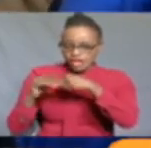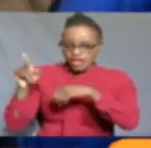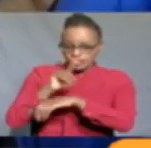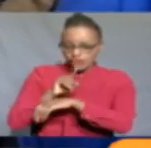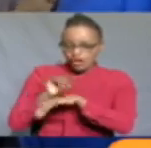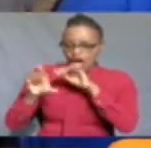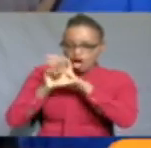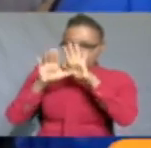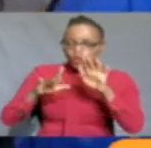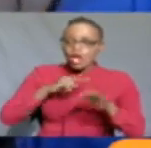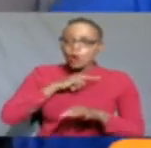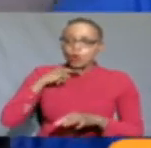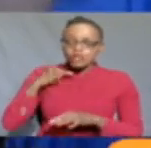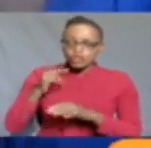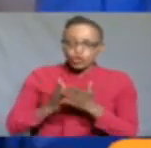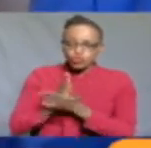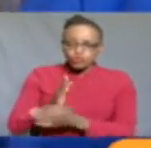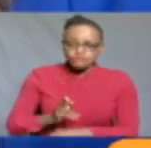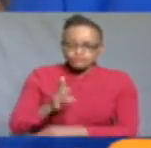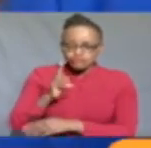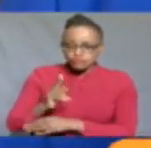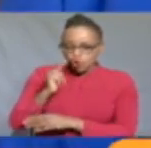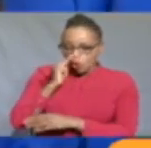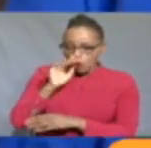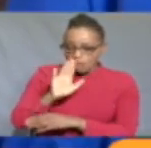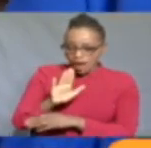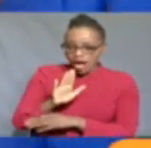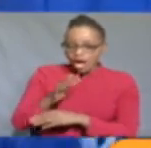Wakili Chesang aliuawa kwa kupigwa risasi nyumbani